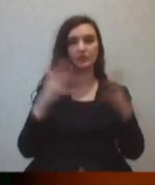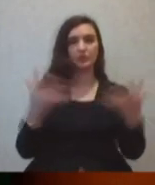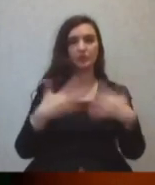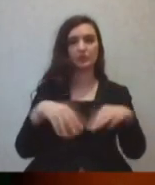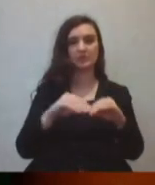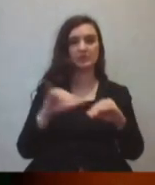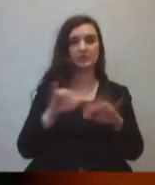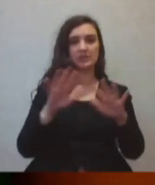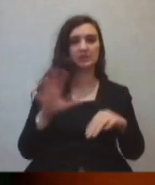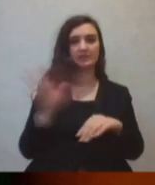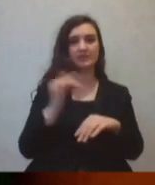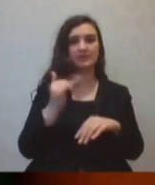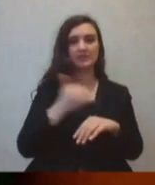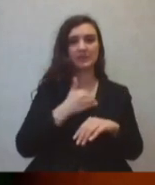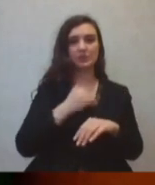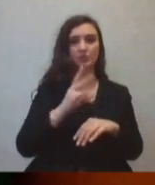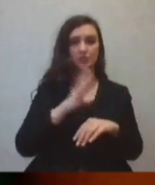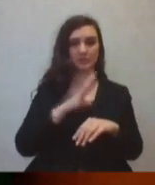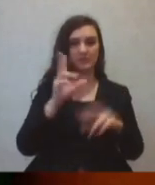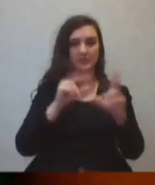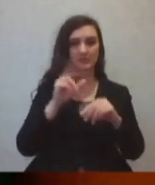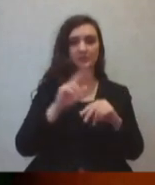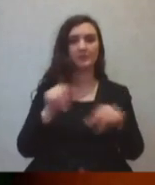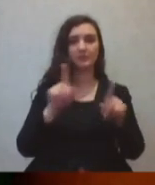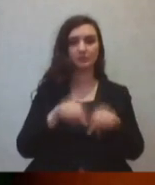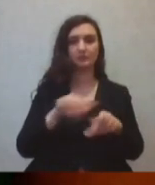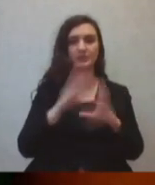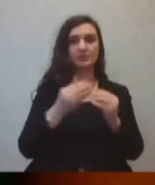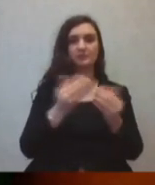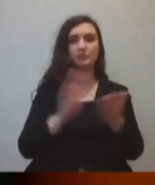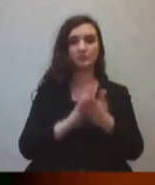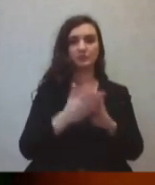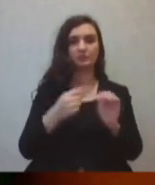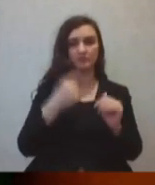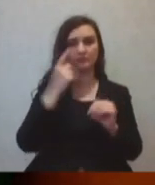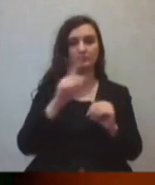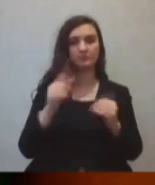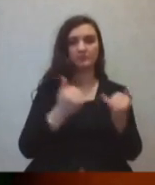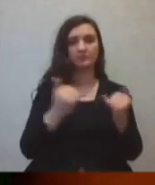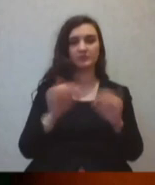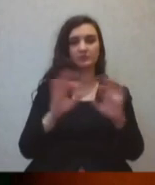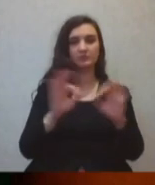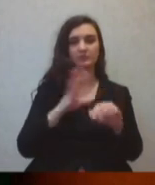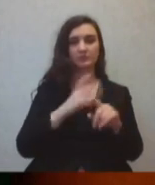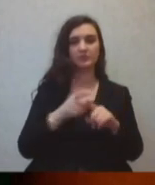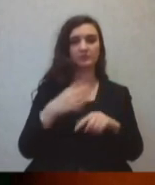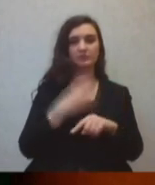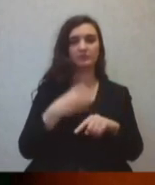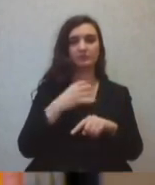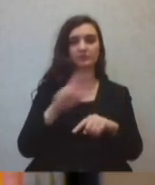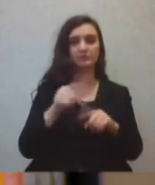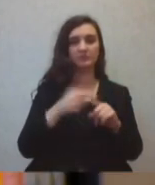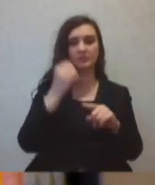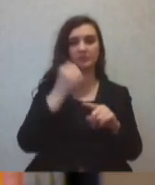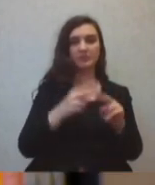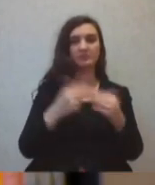ოჯახი, სადაც ყოველს ინტერესი უნდა იყოს გათვალისწინებული და მათ შორის ყოველს მდგომარეობა, მე ვფიქრობ, რომ დღევანდელი საუბარი იყო ძალიან მნიშვნელოვანი და